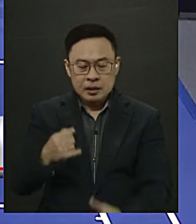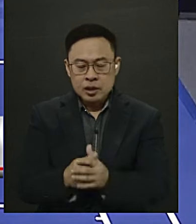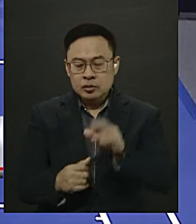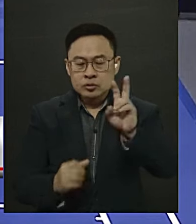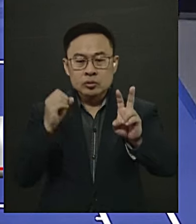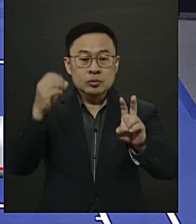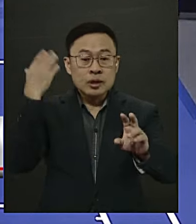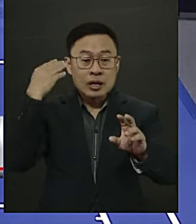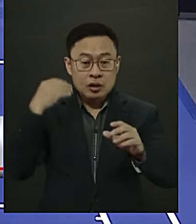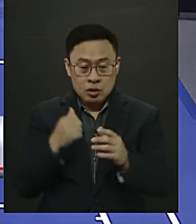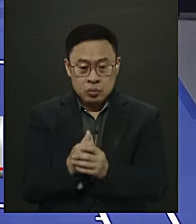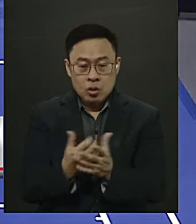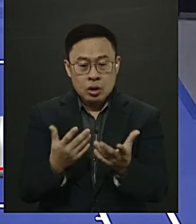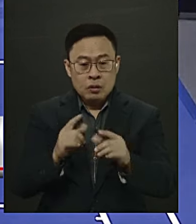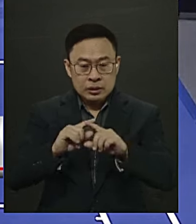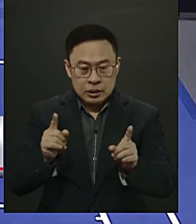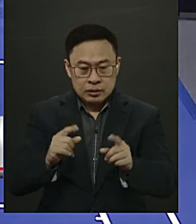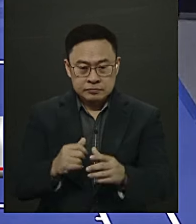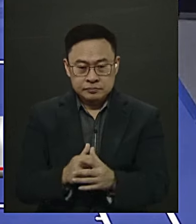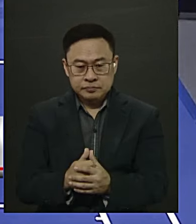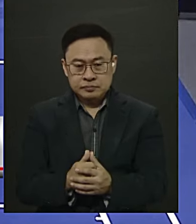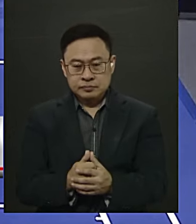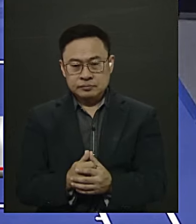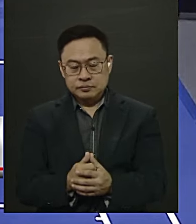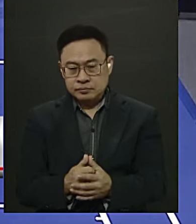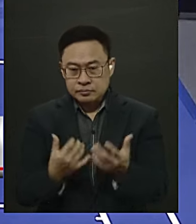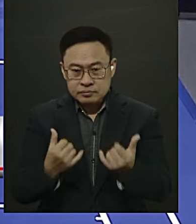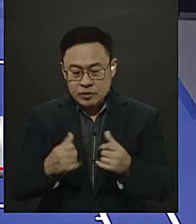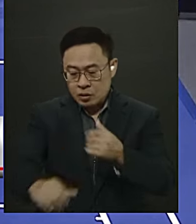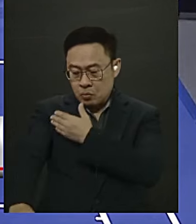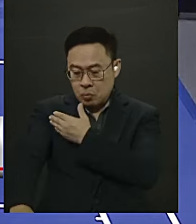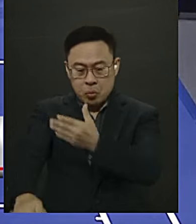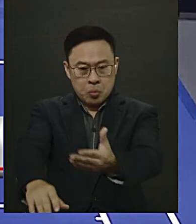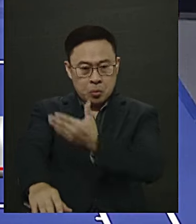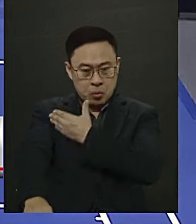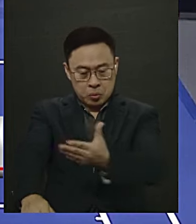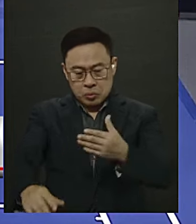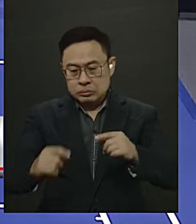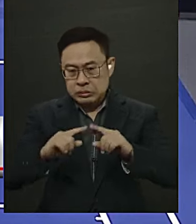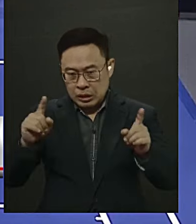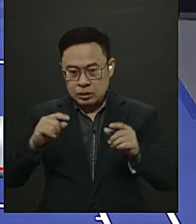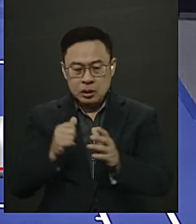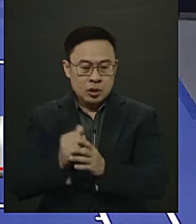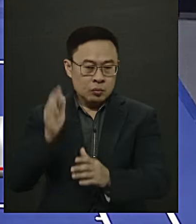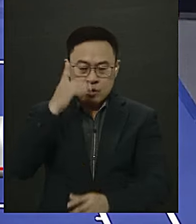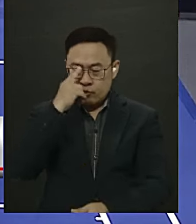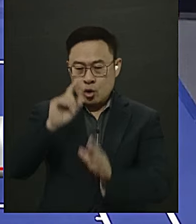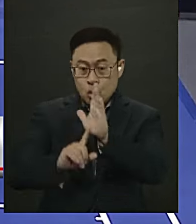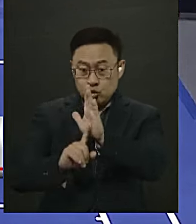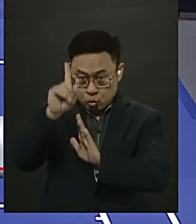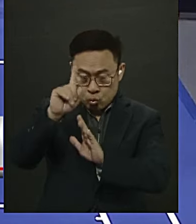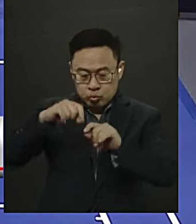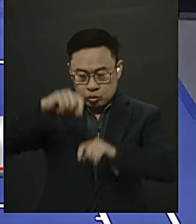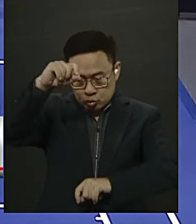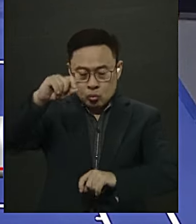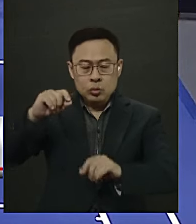าไม้บรรทัดมาวัดไม้เมตรมาวัดแขนยาวเป็นเกือบ2เมตร คือรูปร่างสูงใหญ่แขนยาวแล้วค